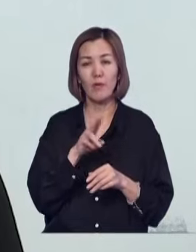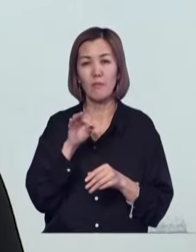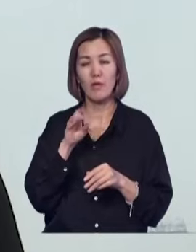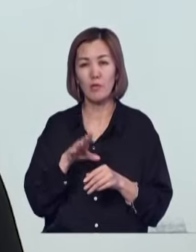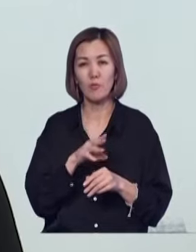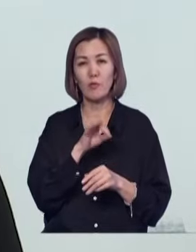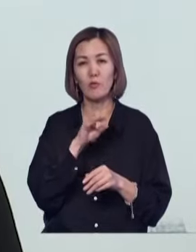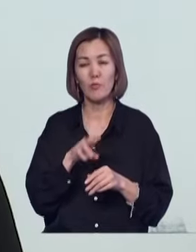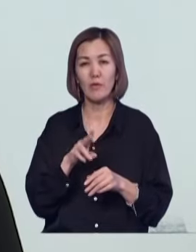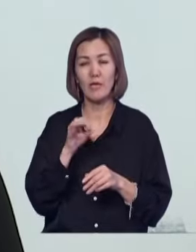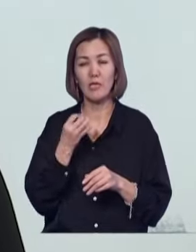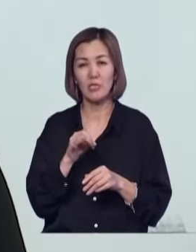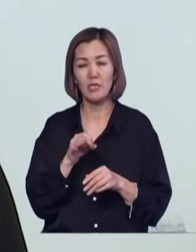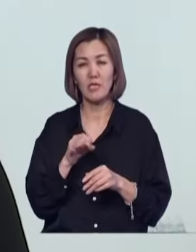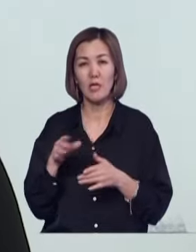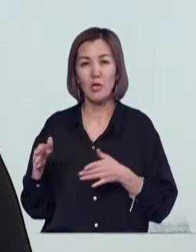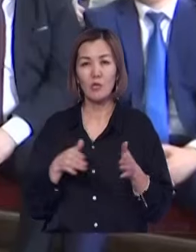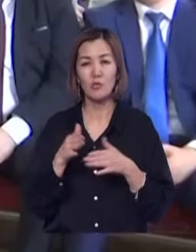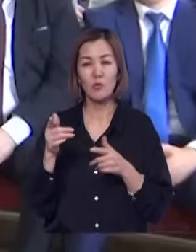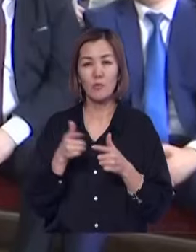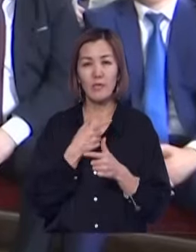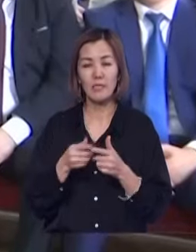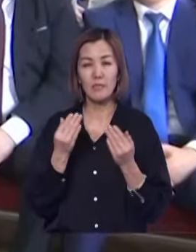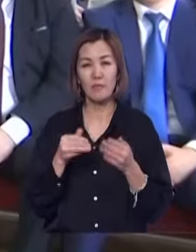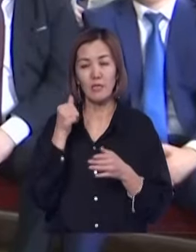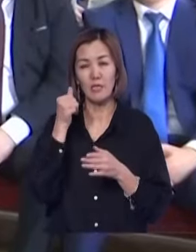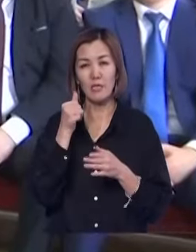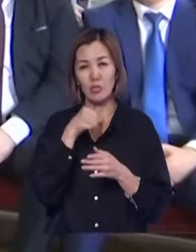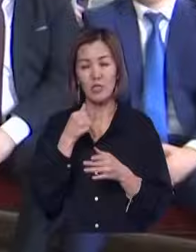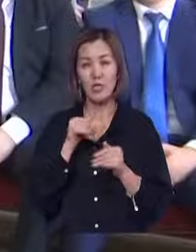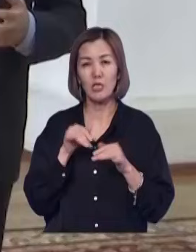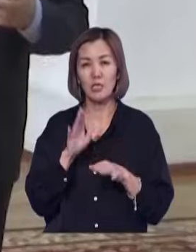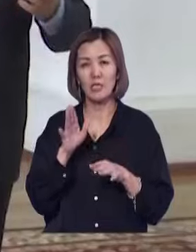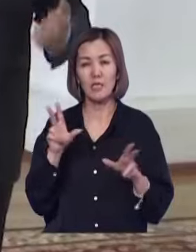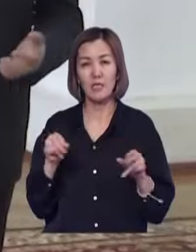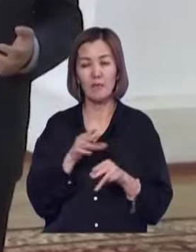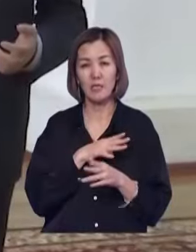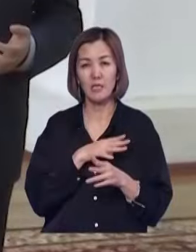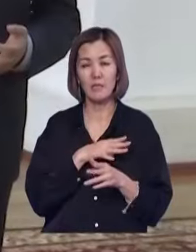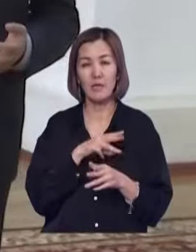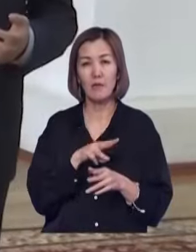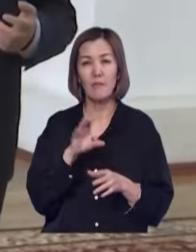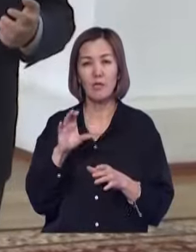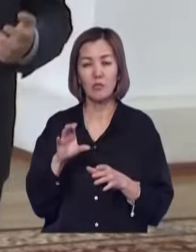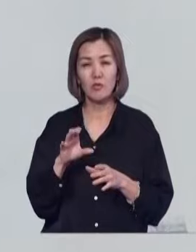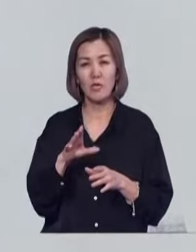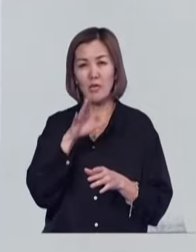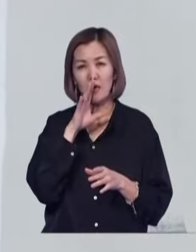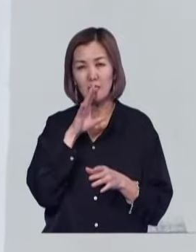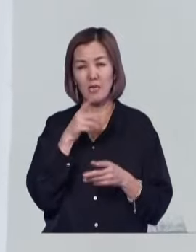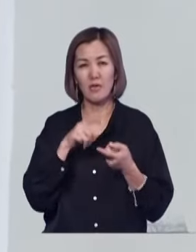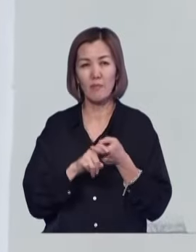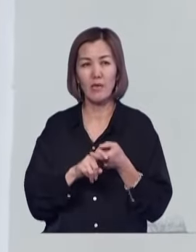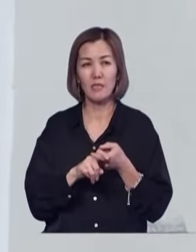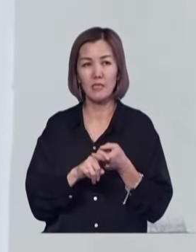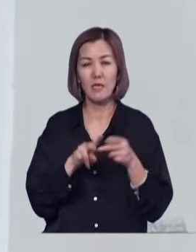және Топар Қаншеңгел бөліктерінің мәселесі бұл шешіп беретінін жеткізді. Ал Марат Султанғазиев қасқырларға қатысты сұрақты